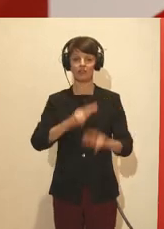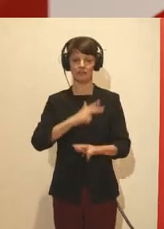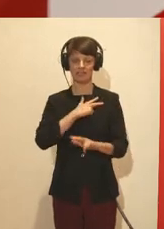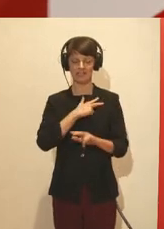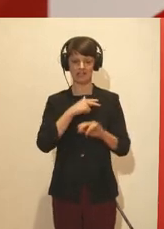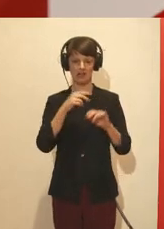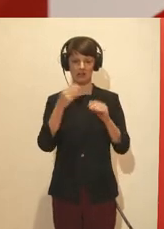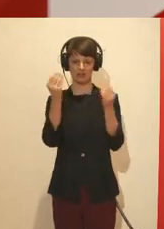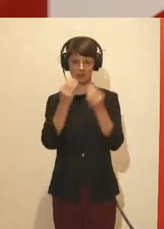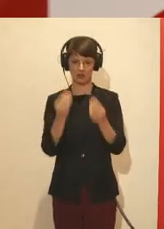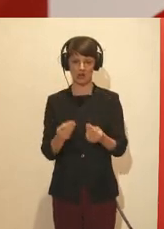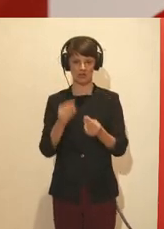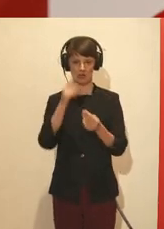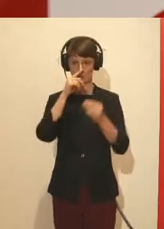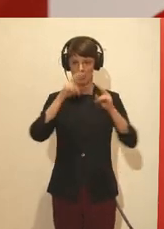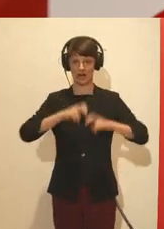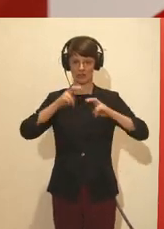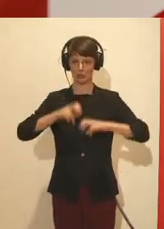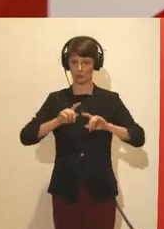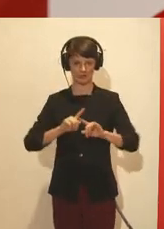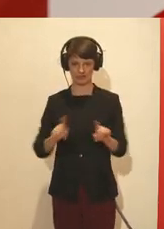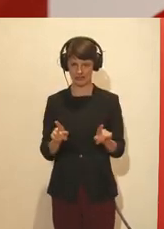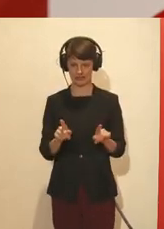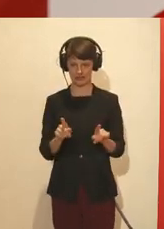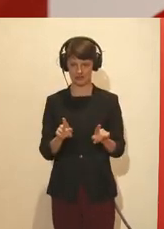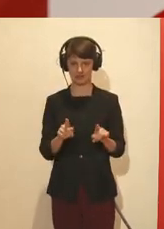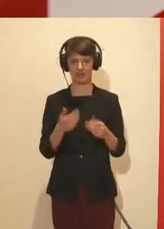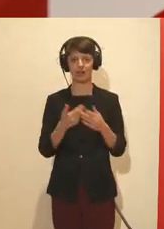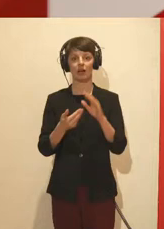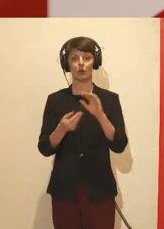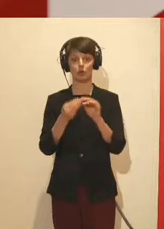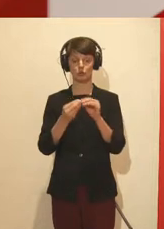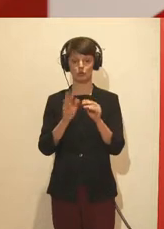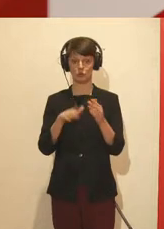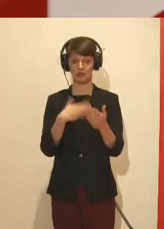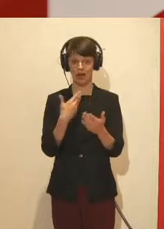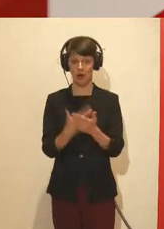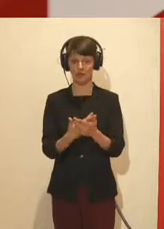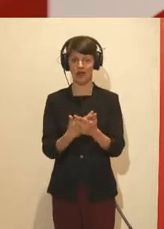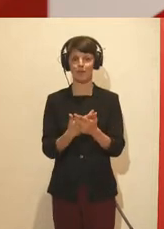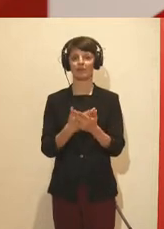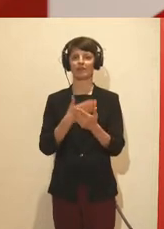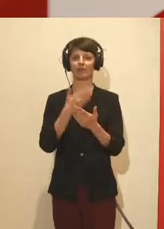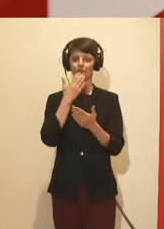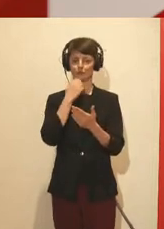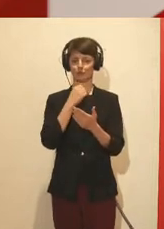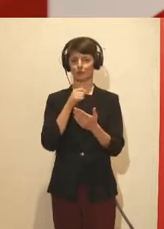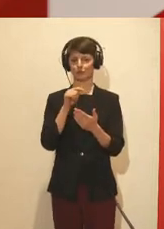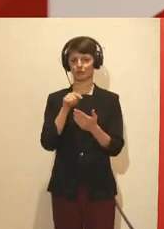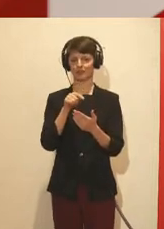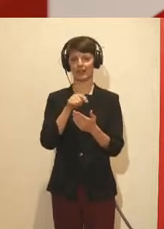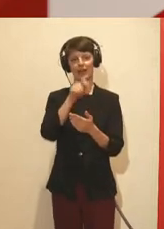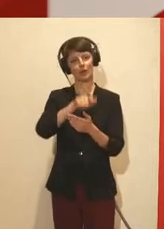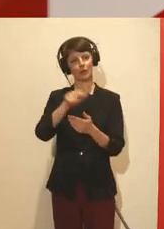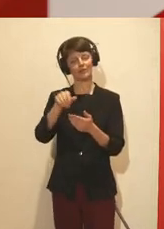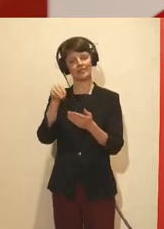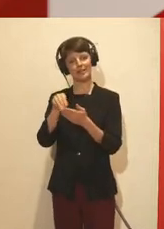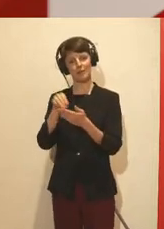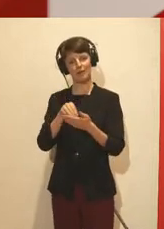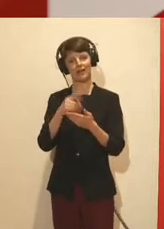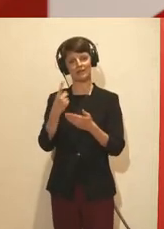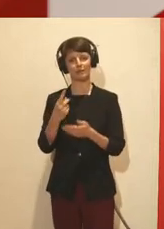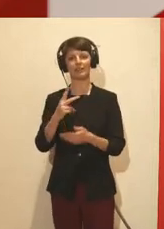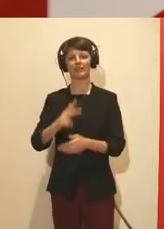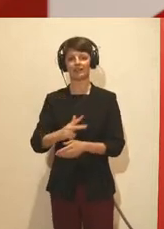sie nicht nur analysieren und an dieser konstruktions aufgabe würde ich natürlich gerne diejenigen mit dabei haben die die